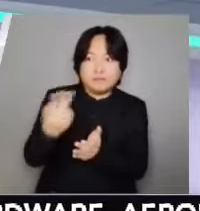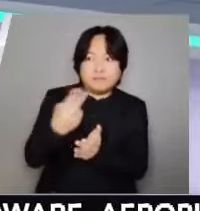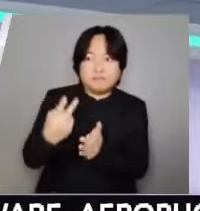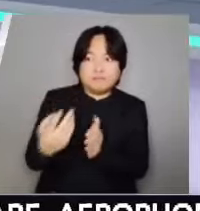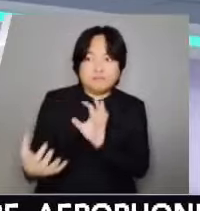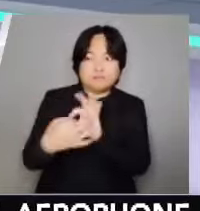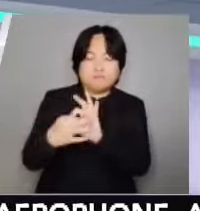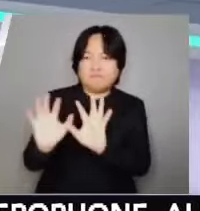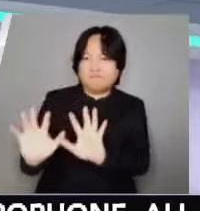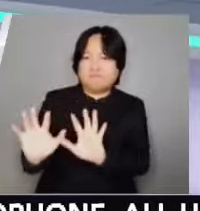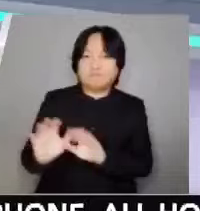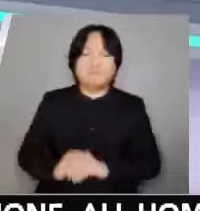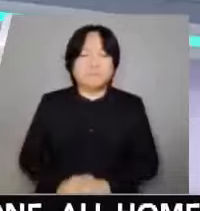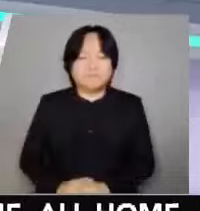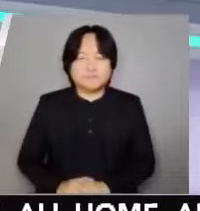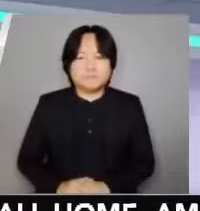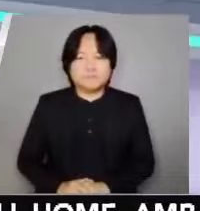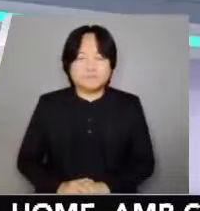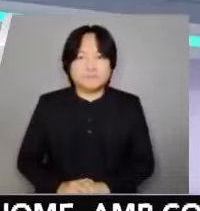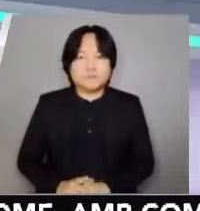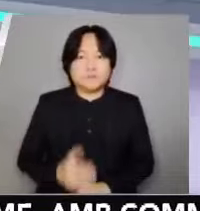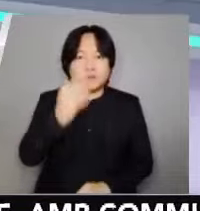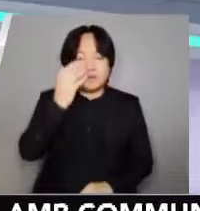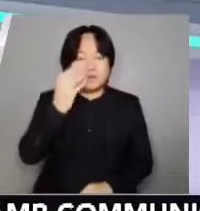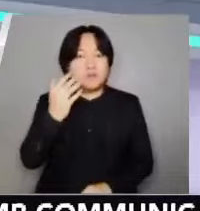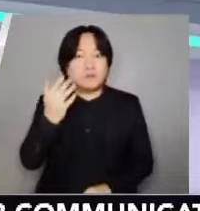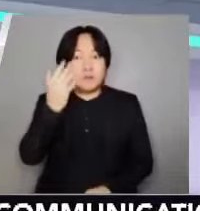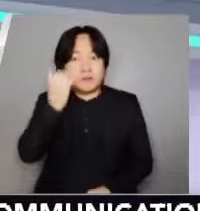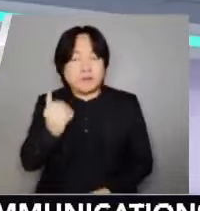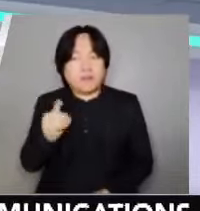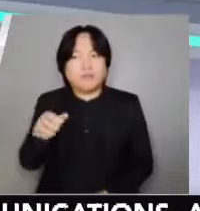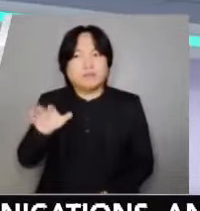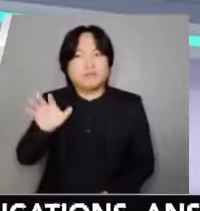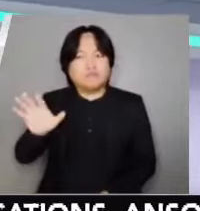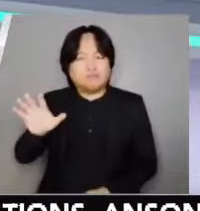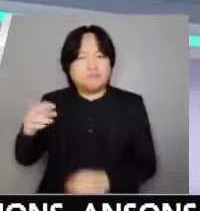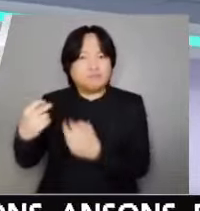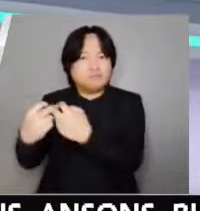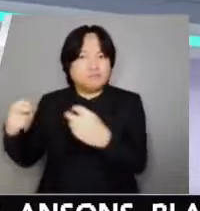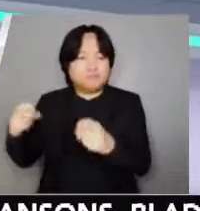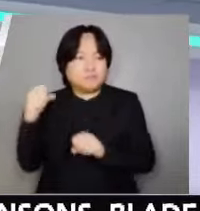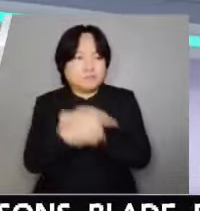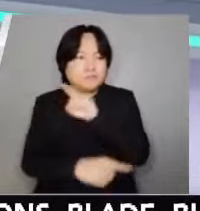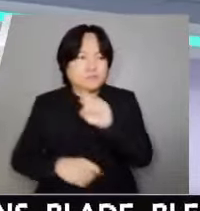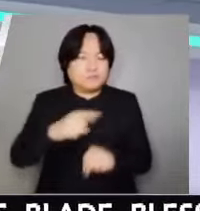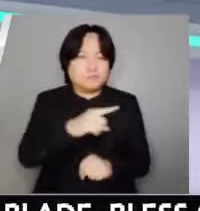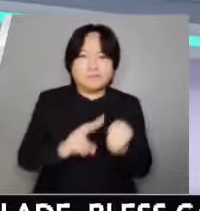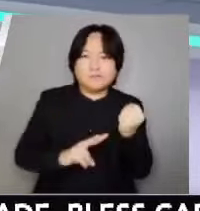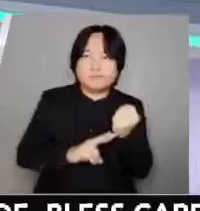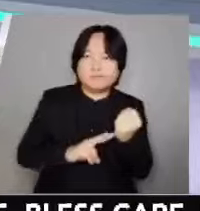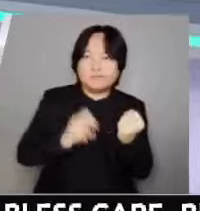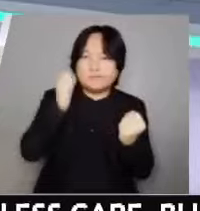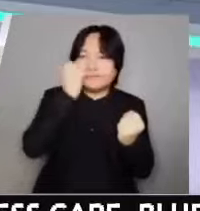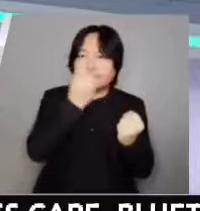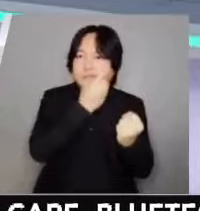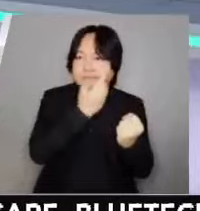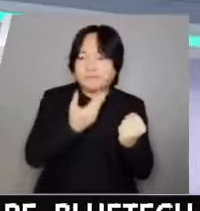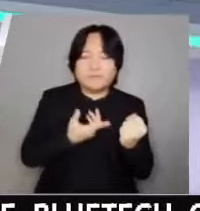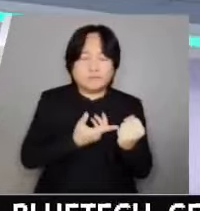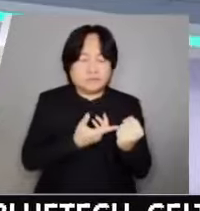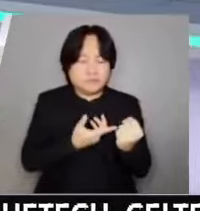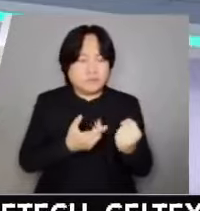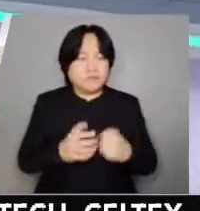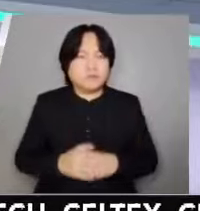kamera tungkol sa umano'y maling paggamit ng pondo ng kanyang tanggapan, muli niyang binanggit ang impeachment bilang motibo raw kung bakit siya